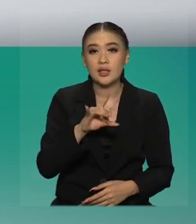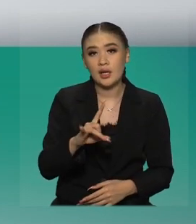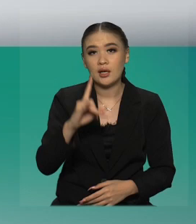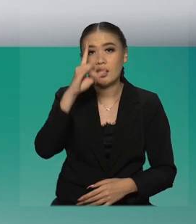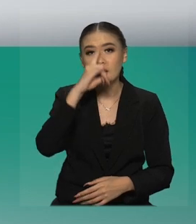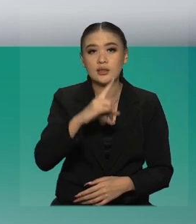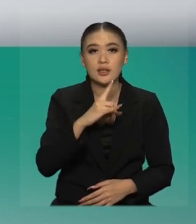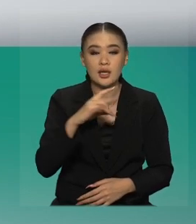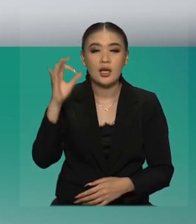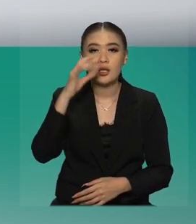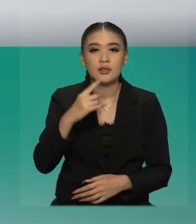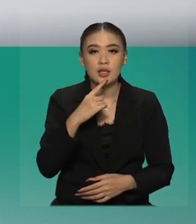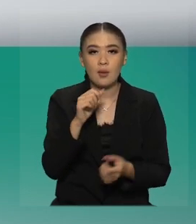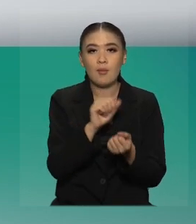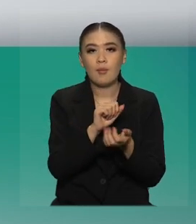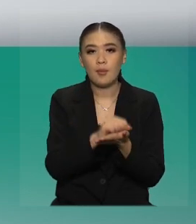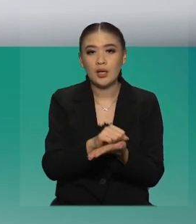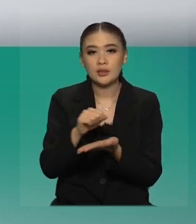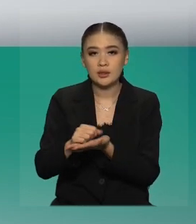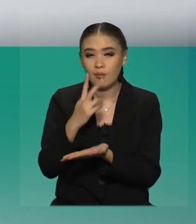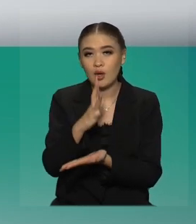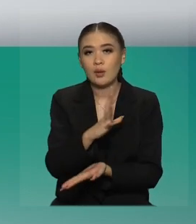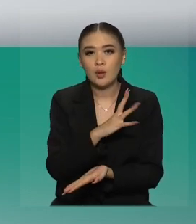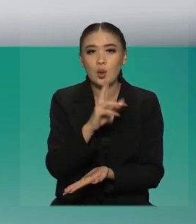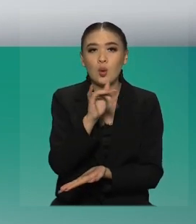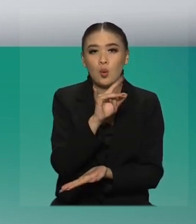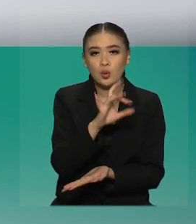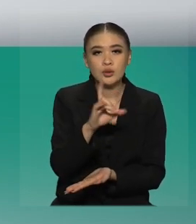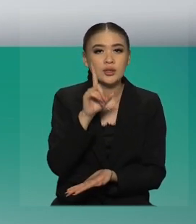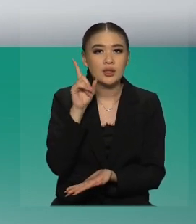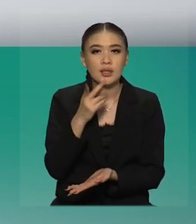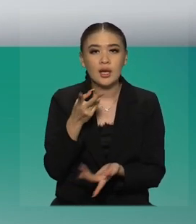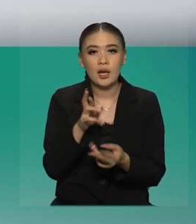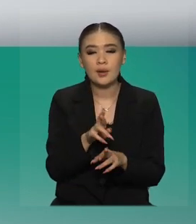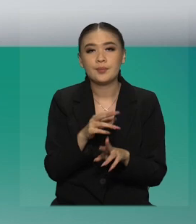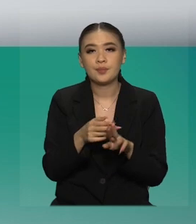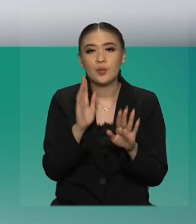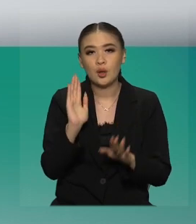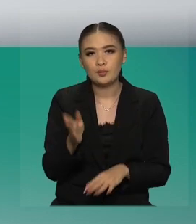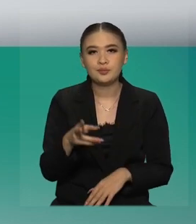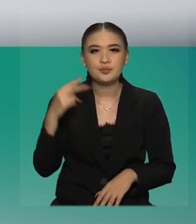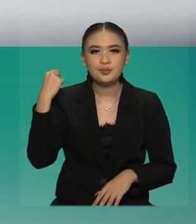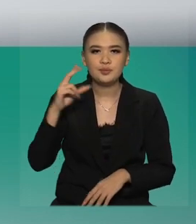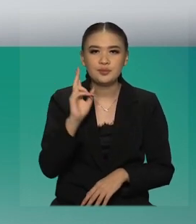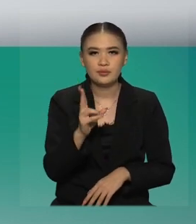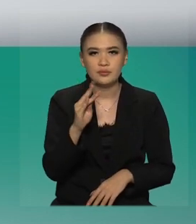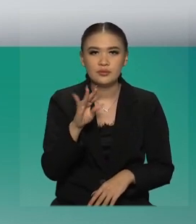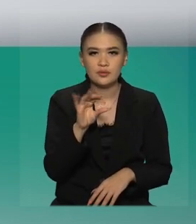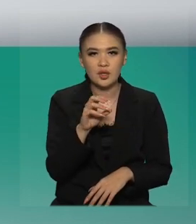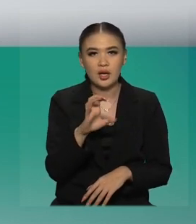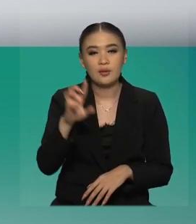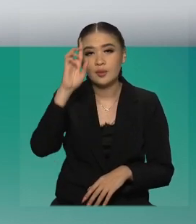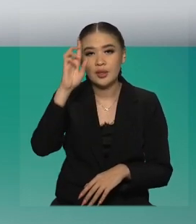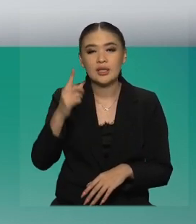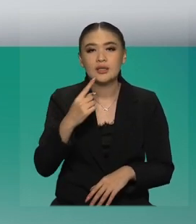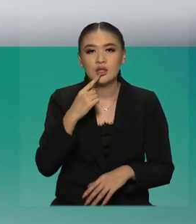тіліндегі анықтамаларды басып шығару, ересектерге арналған курстар жоспарланған. Айта кетейік, президент Қасым Жомарт Тоқаев мемлекеттік тілдің